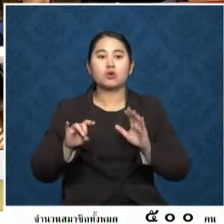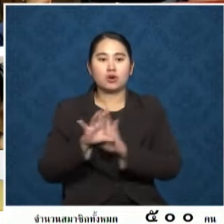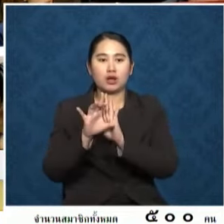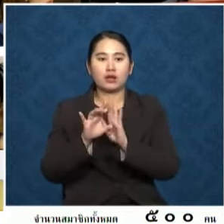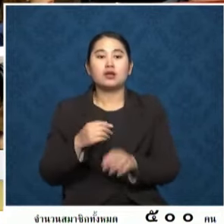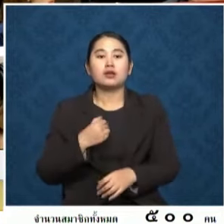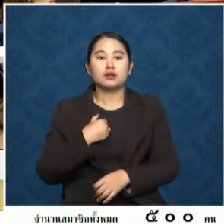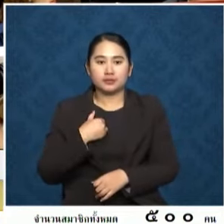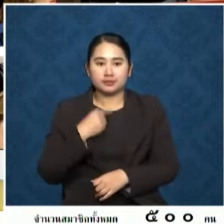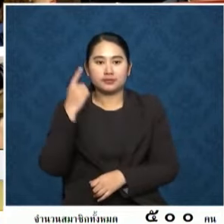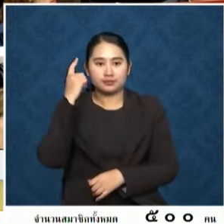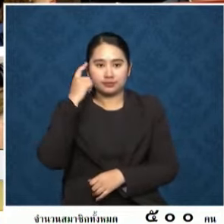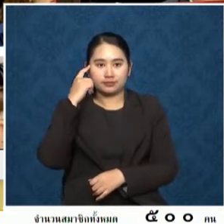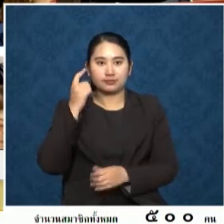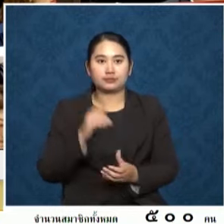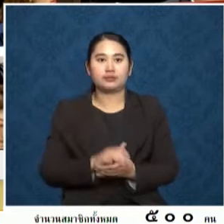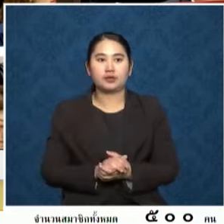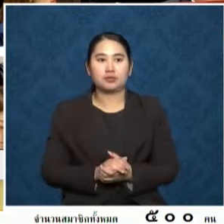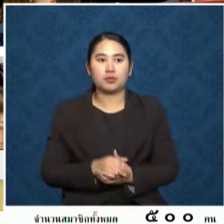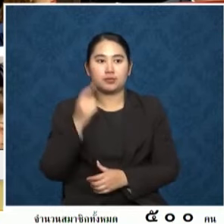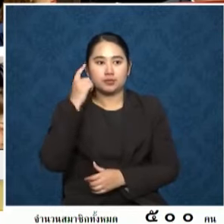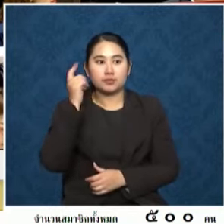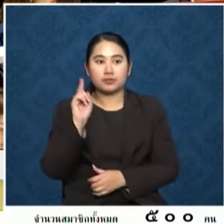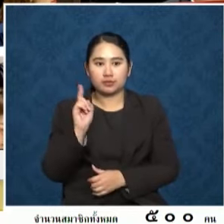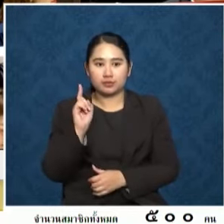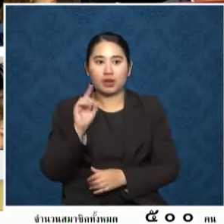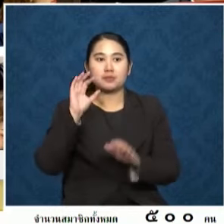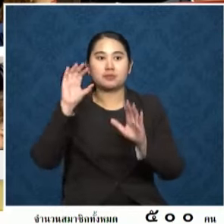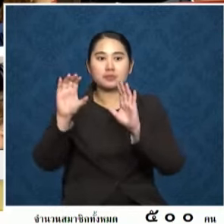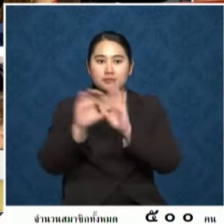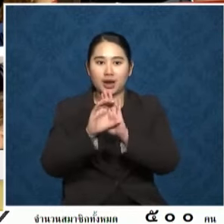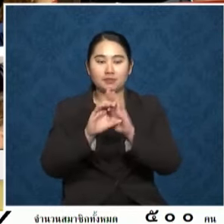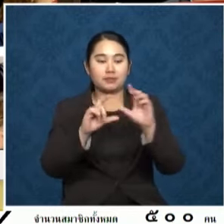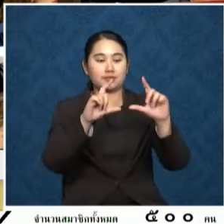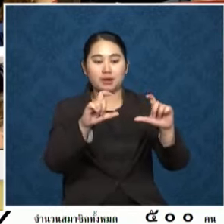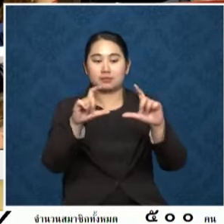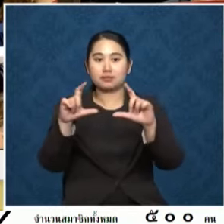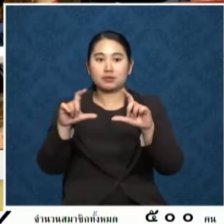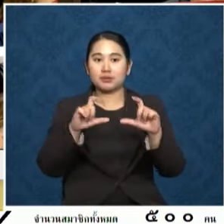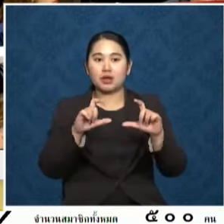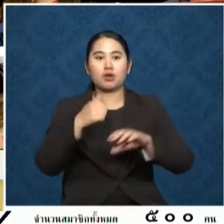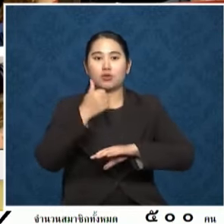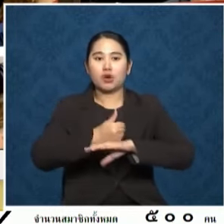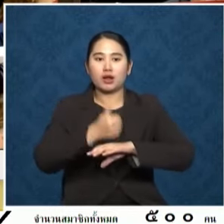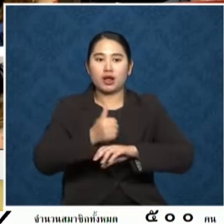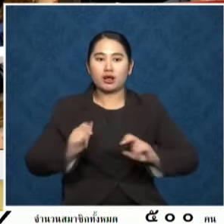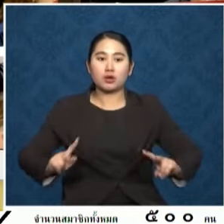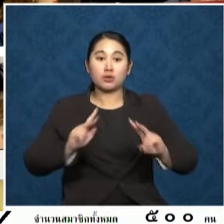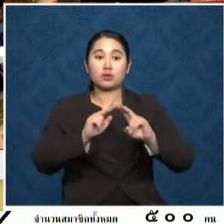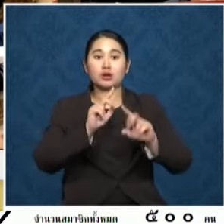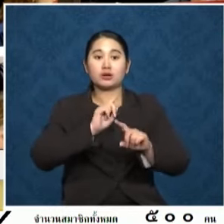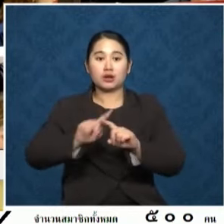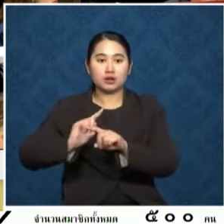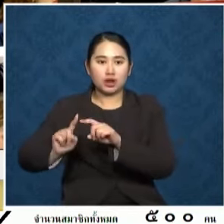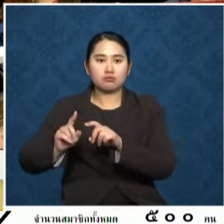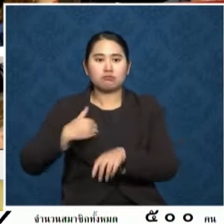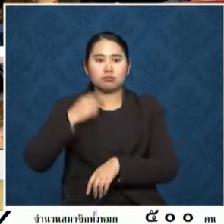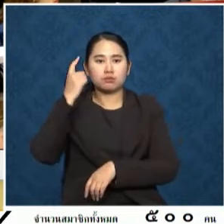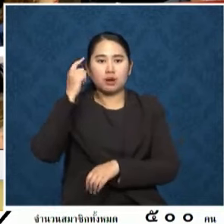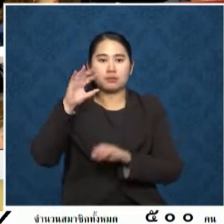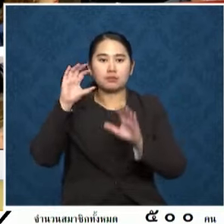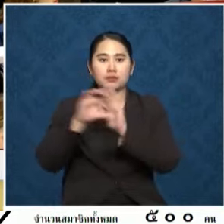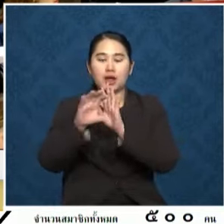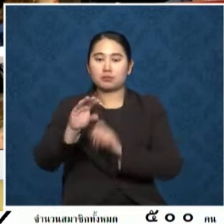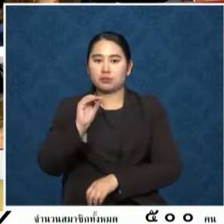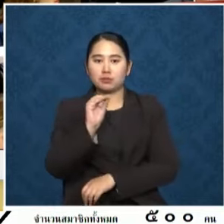งเรื่องนี้เนี่ยนะครับผมก็คิดว่าโดยทั่วไปการเอารูปถ่ายนะครับของท่านรัฐมนตรีต่างๆนะครับโดยทั่วไปมันก็ขึ้นได้อยู่แล้วเพรา